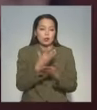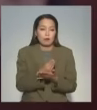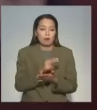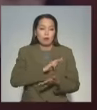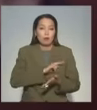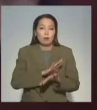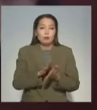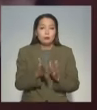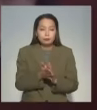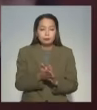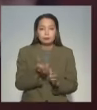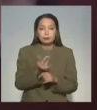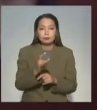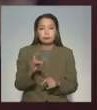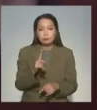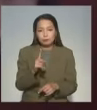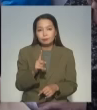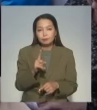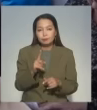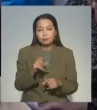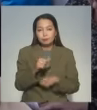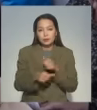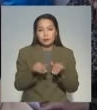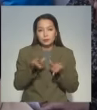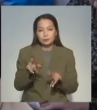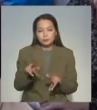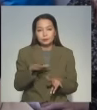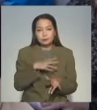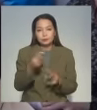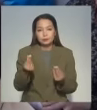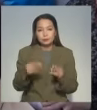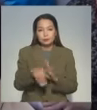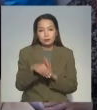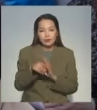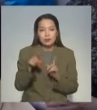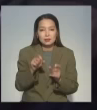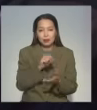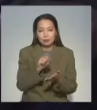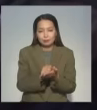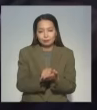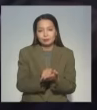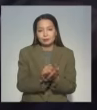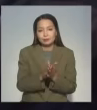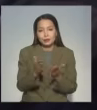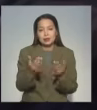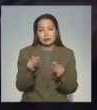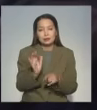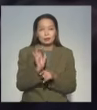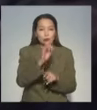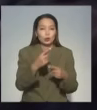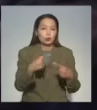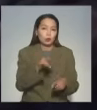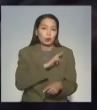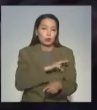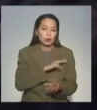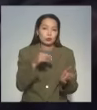служебного положения неоднократно. Согласно материалам дела, он брал с подчиненных деньги за прохождение аттестации или за перевод на другую должность. Суммы